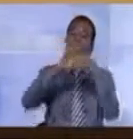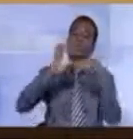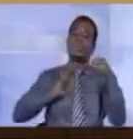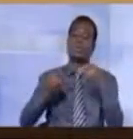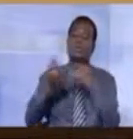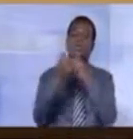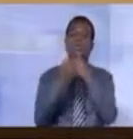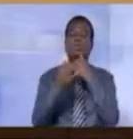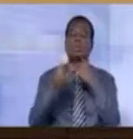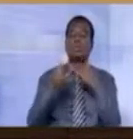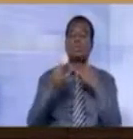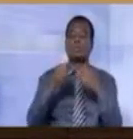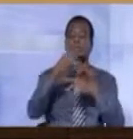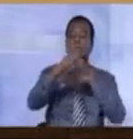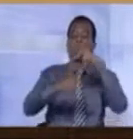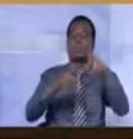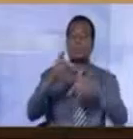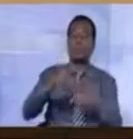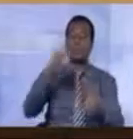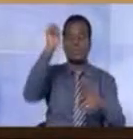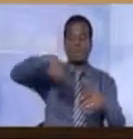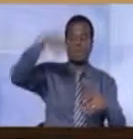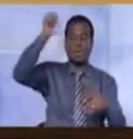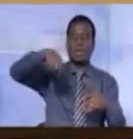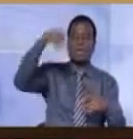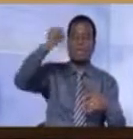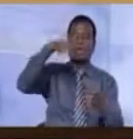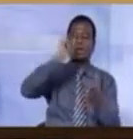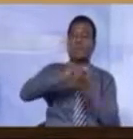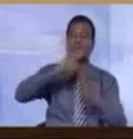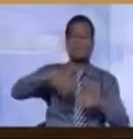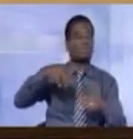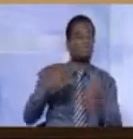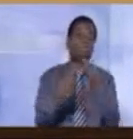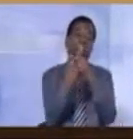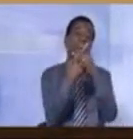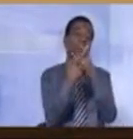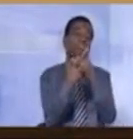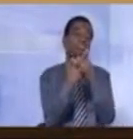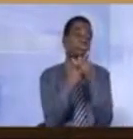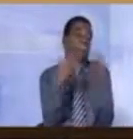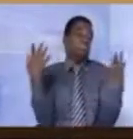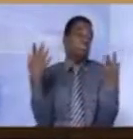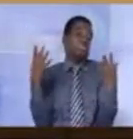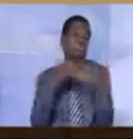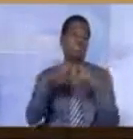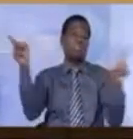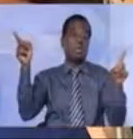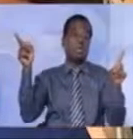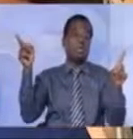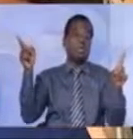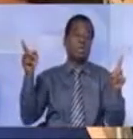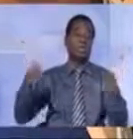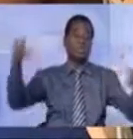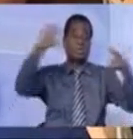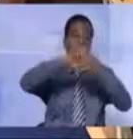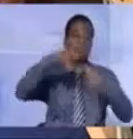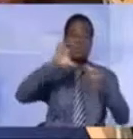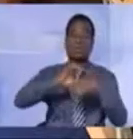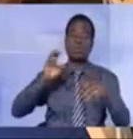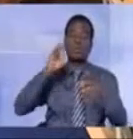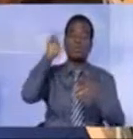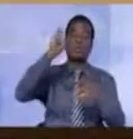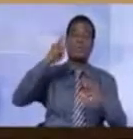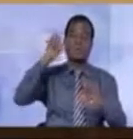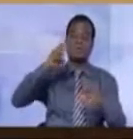nos concitoyens. Oui, cela peut paraître inattendu, mais la consolidation de notre